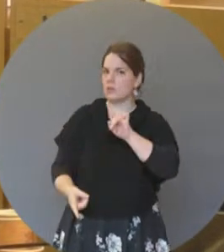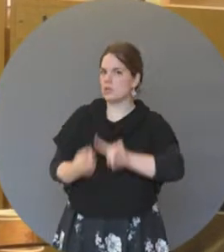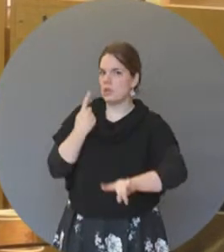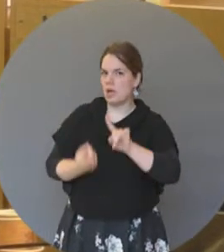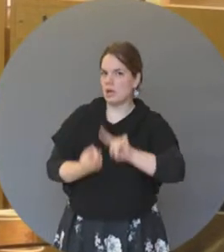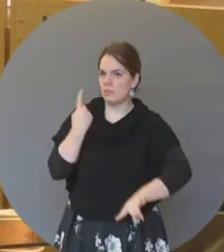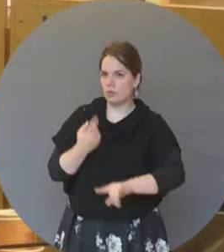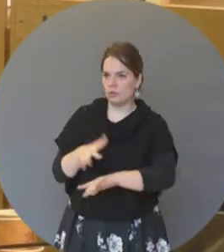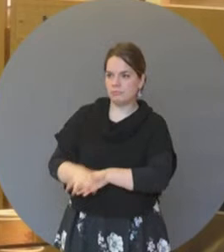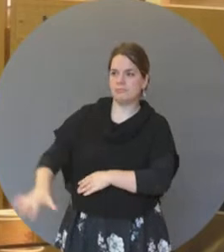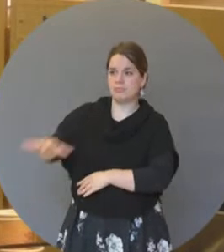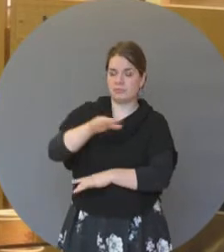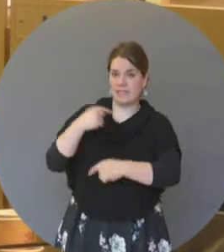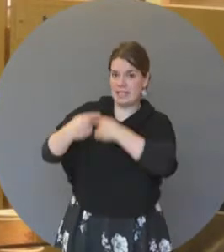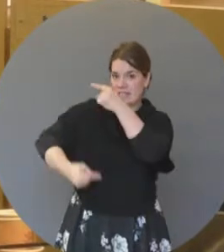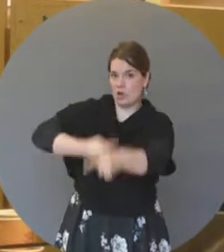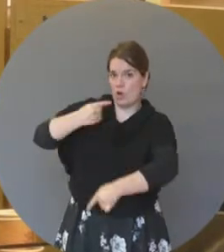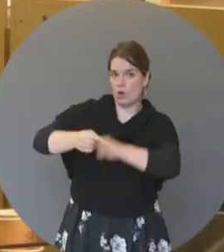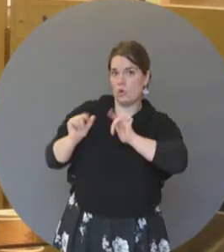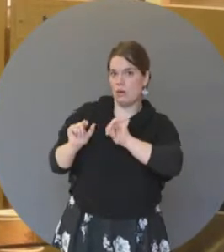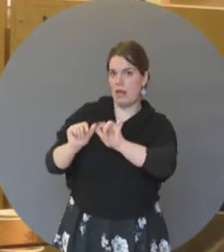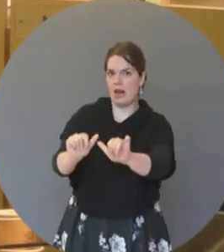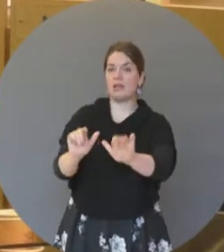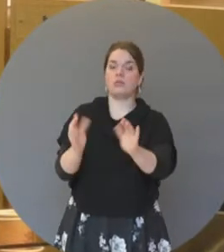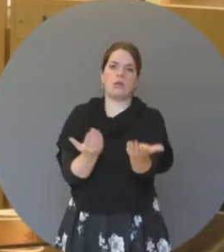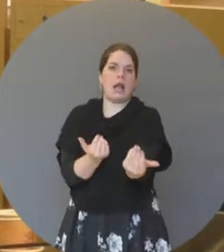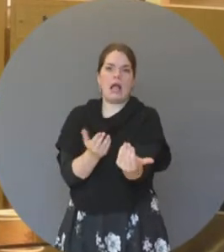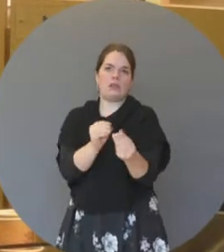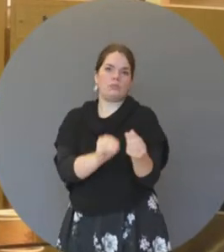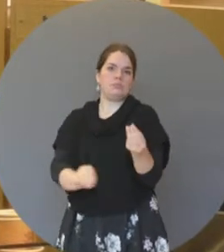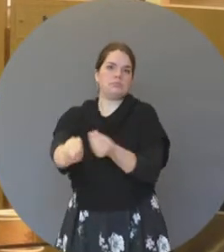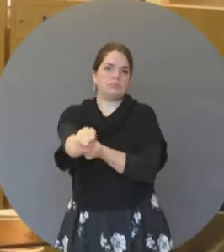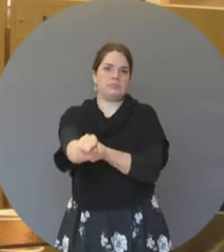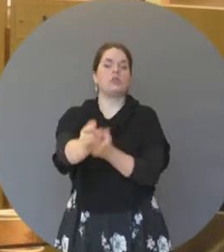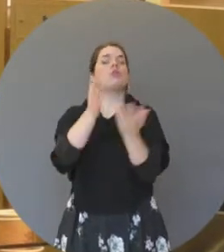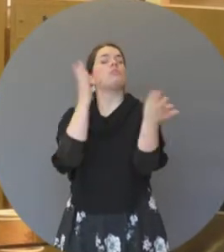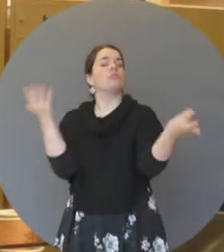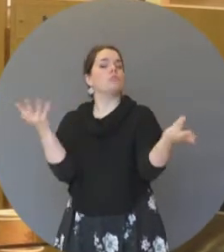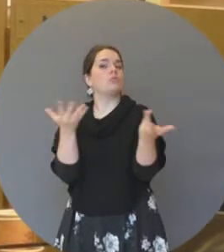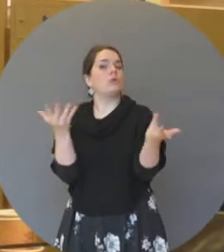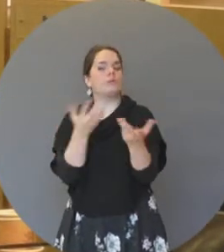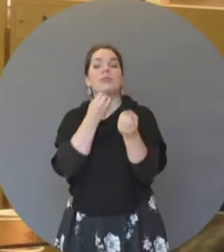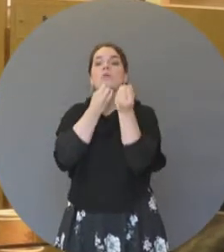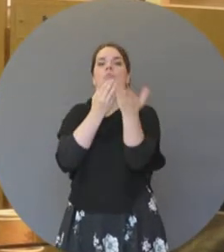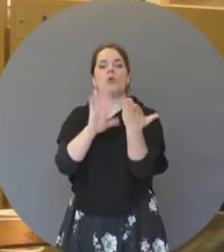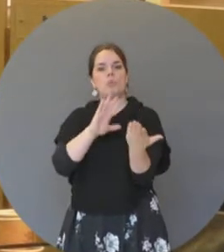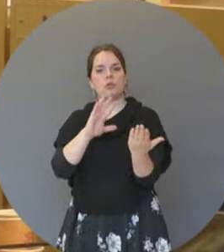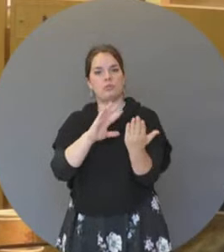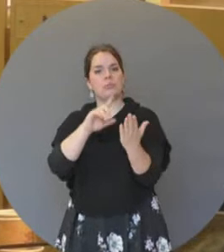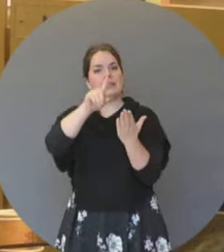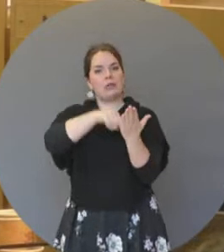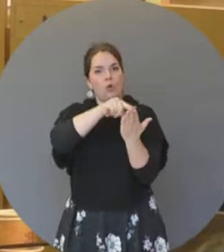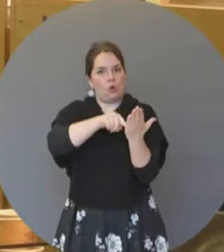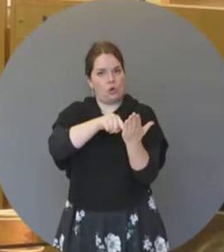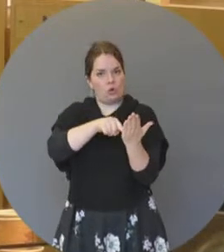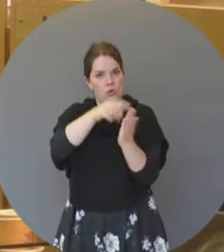des expérimentations en cours c'est la raison pour laquelle nous vous proposons d'amender cette délibération